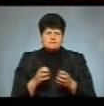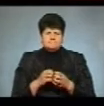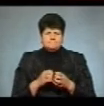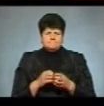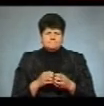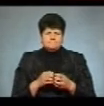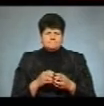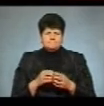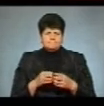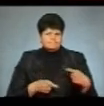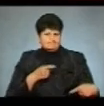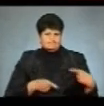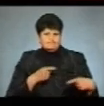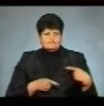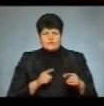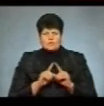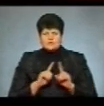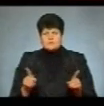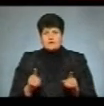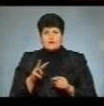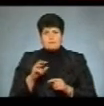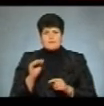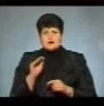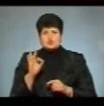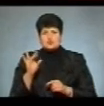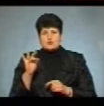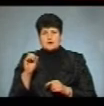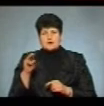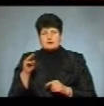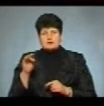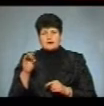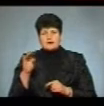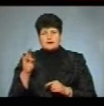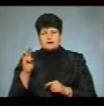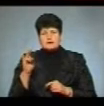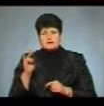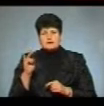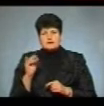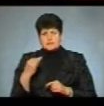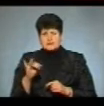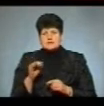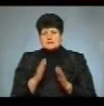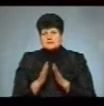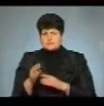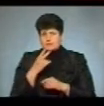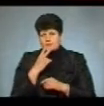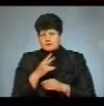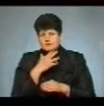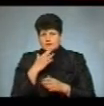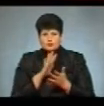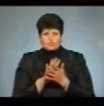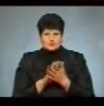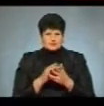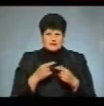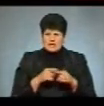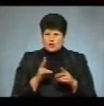скажімо так, бої, особливо на між мажоритарниками. Тому ми побачимо, на жаль, дуже багато, я думаю, брудних